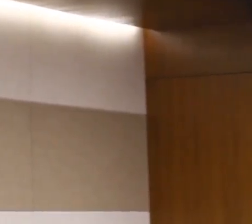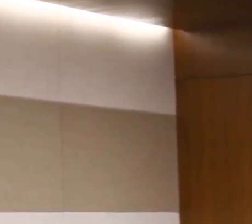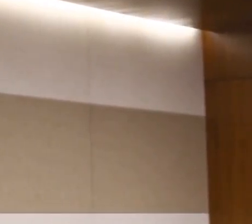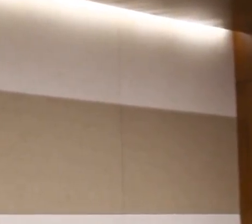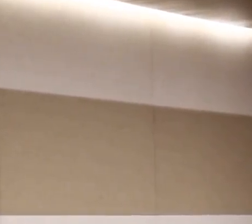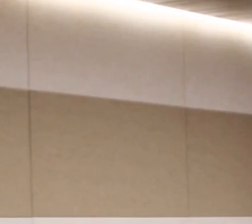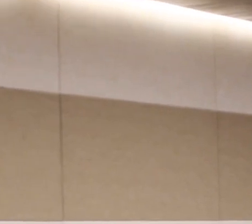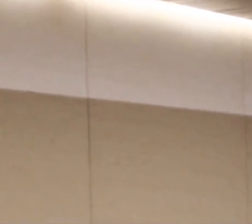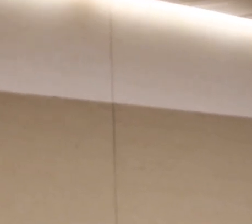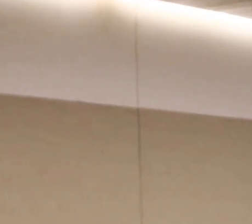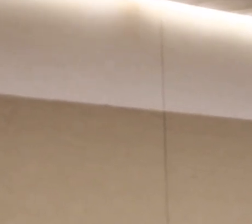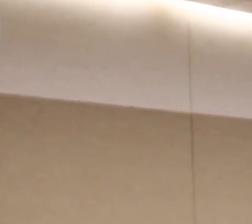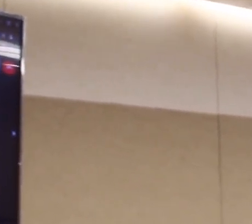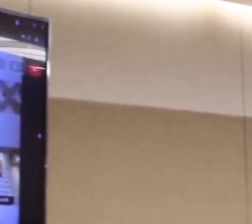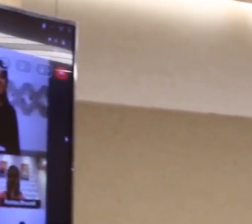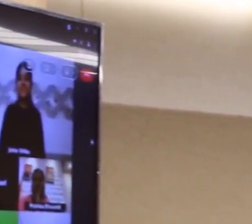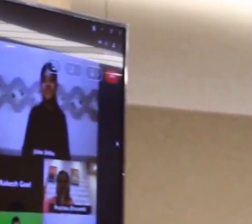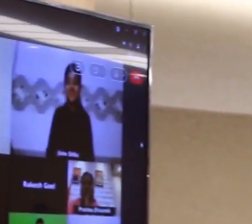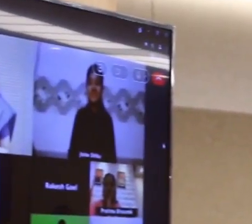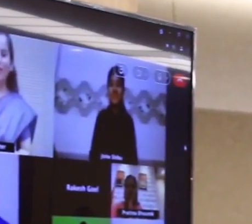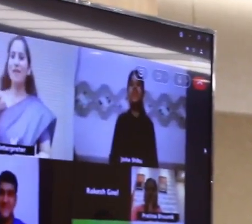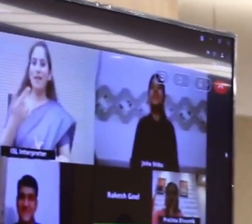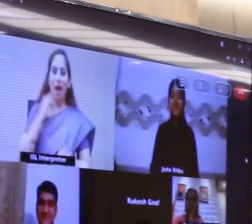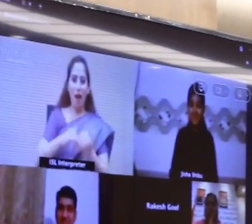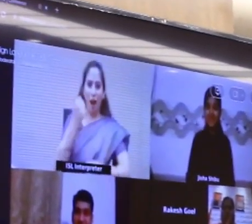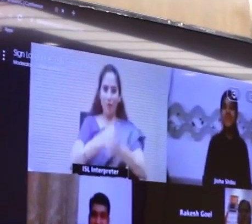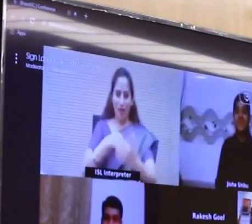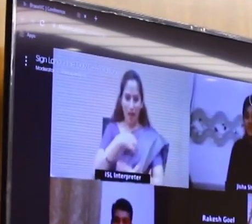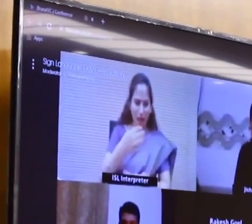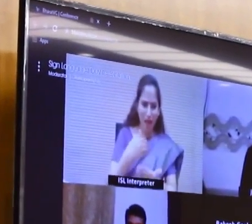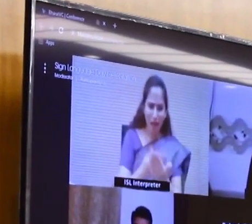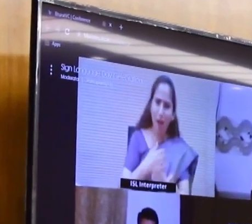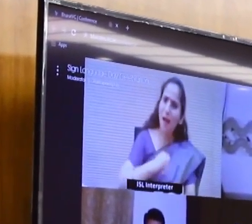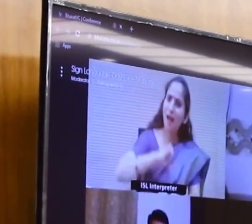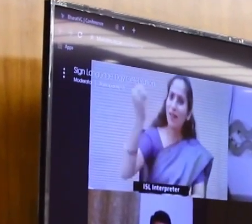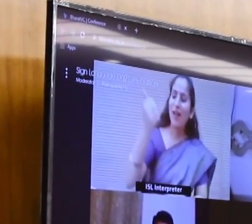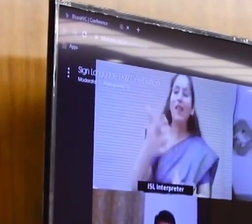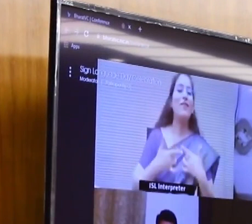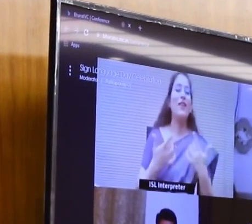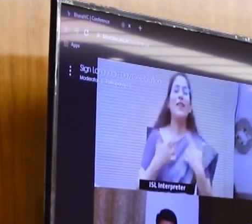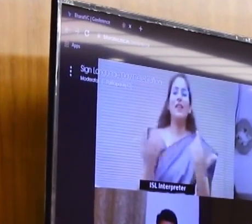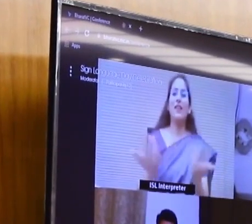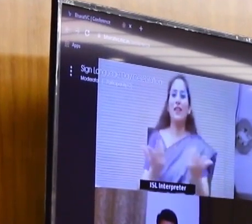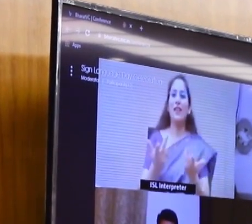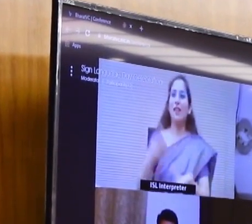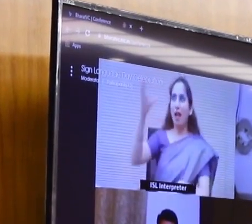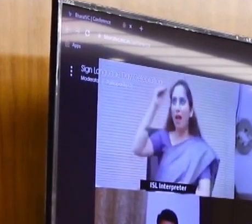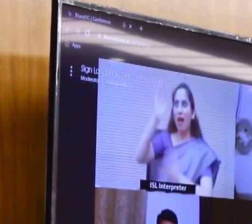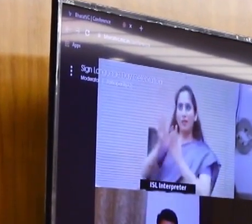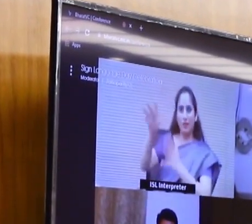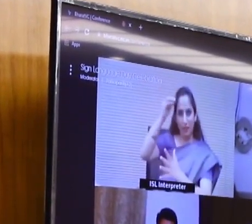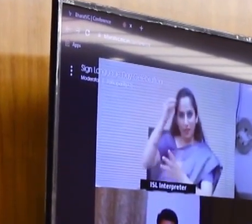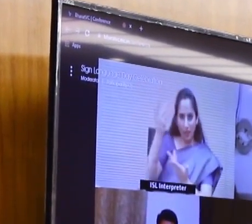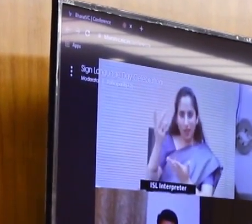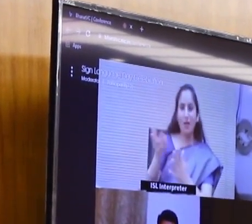ये पुरस्कार प्राप्त करने के बाद कि आपने जो ISL प्रतियोगिता में भाग लिया, उसमें भाग लेने के पहले आपने प्रशिक्षण प्राप्त किया, तो